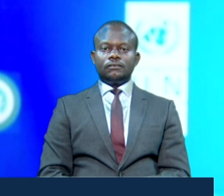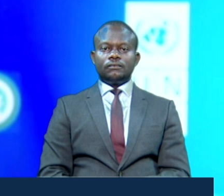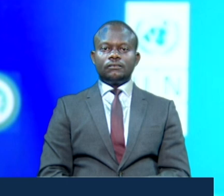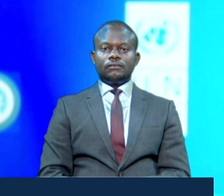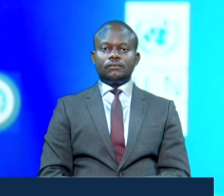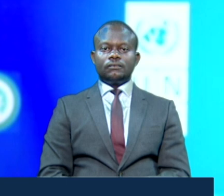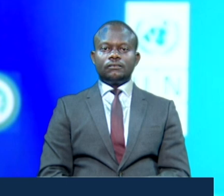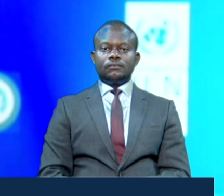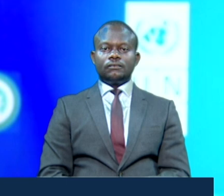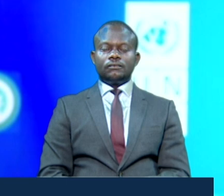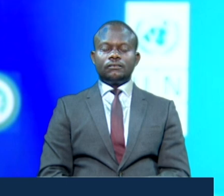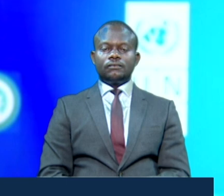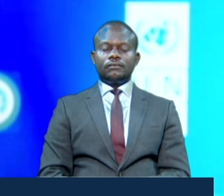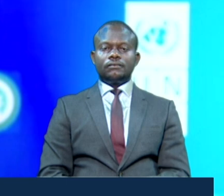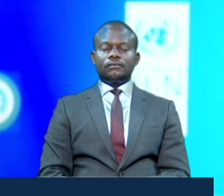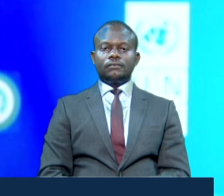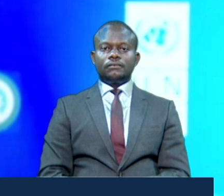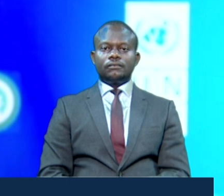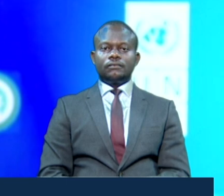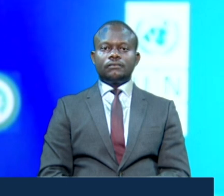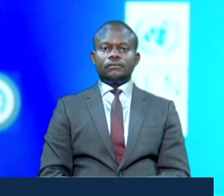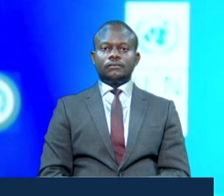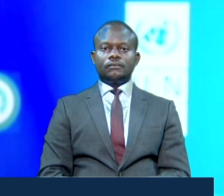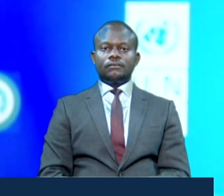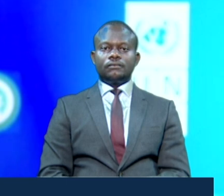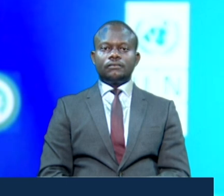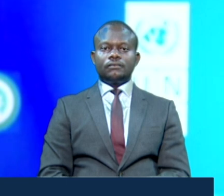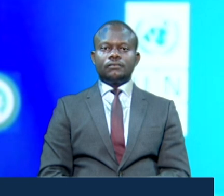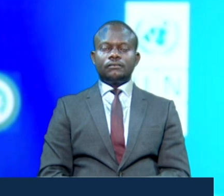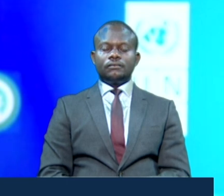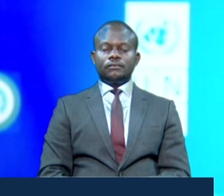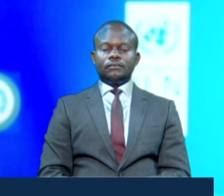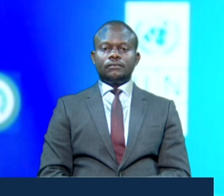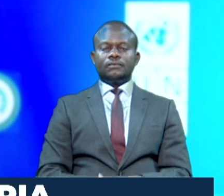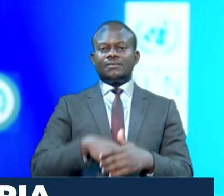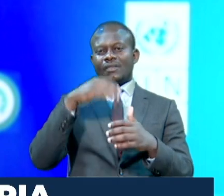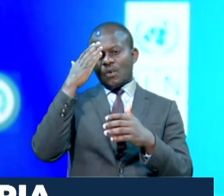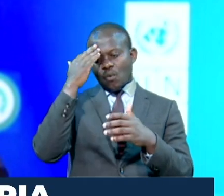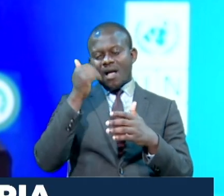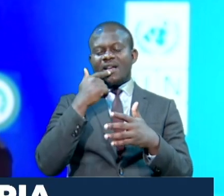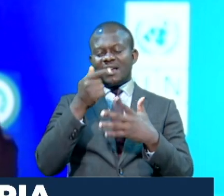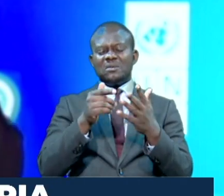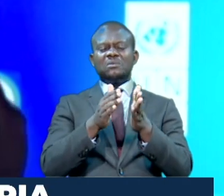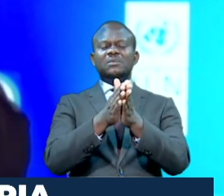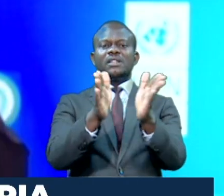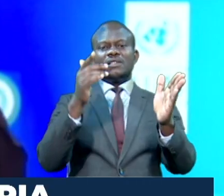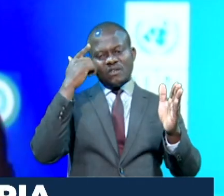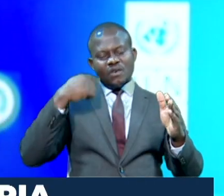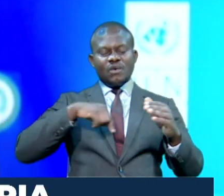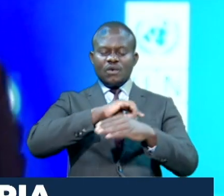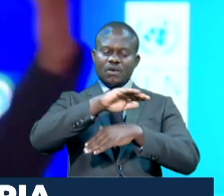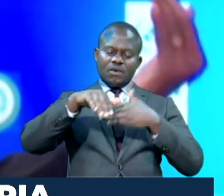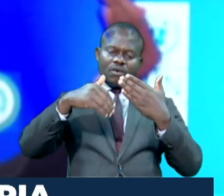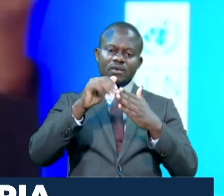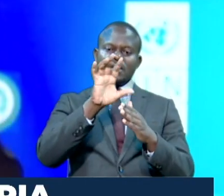to all of us, meaning Africans? Kuki ari ibintu biri rusange kuri twese, ku